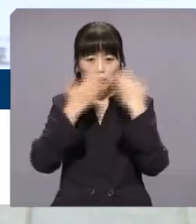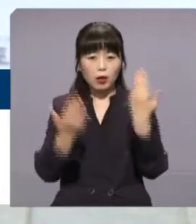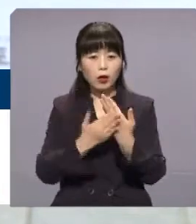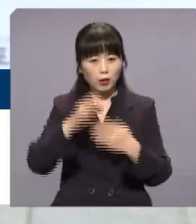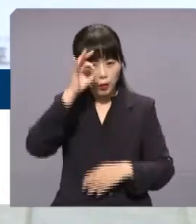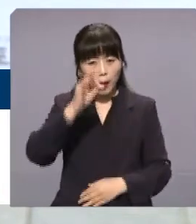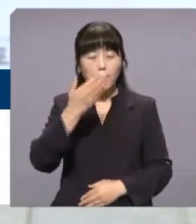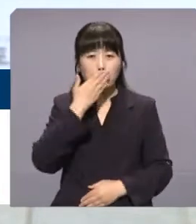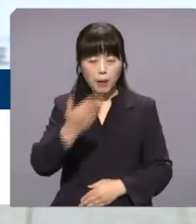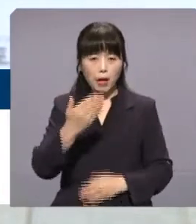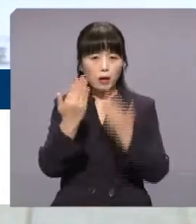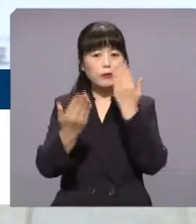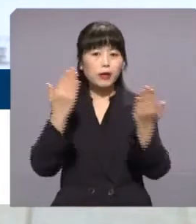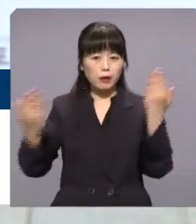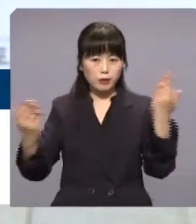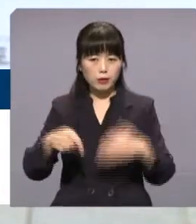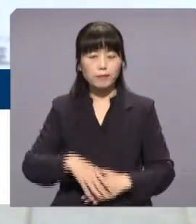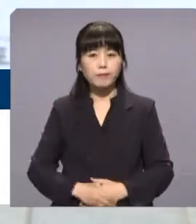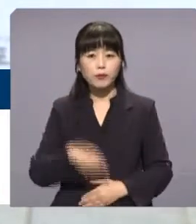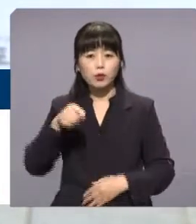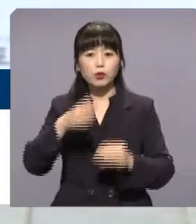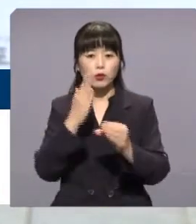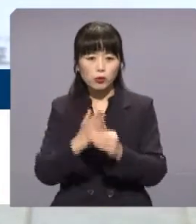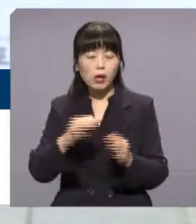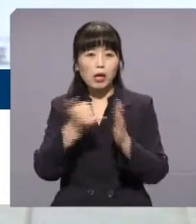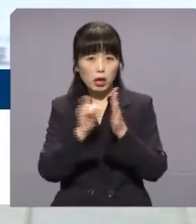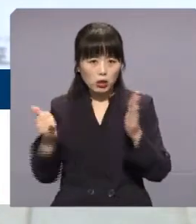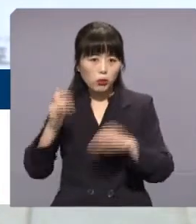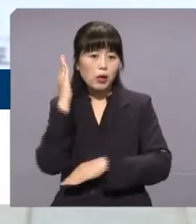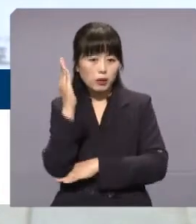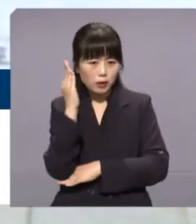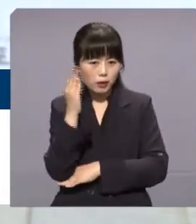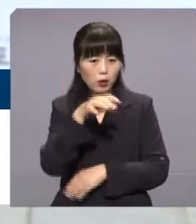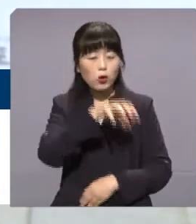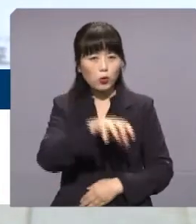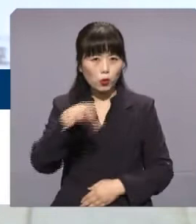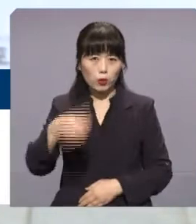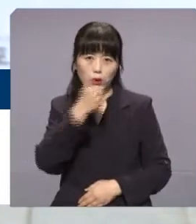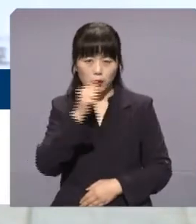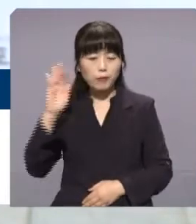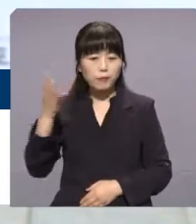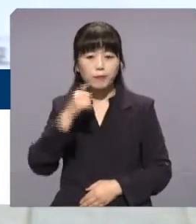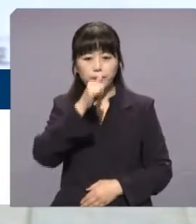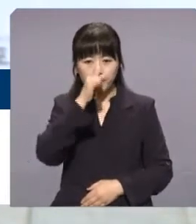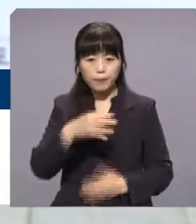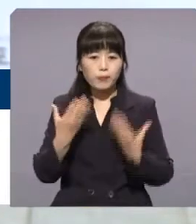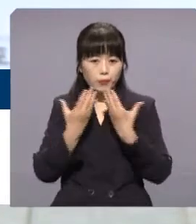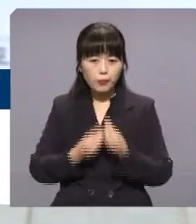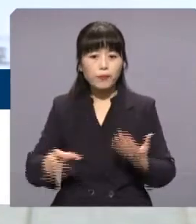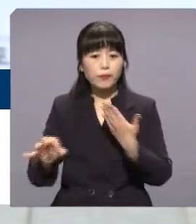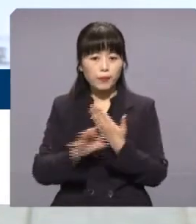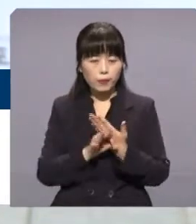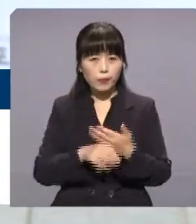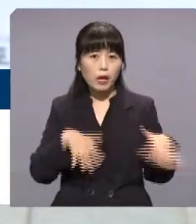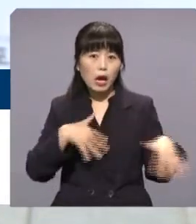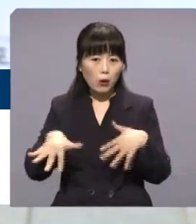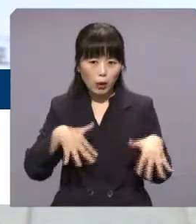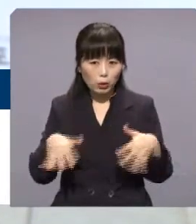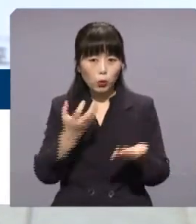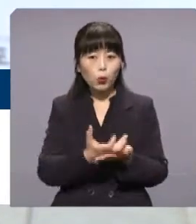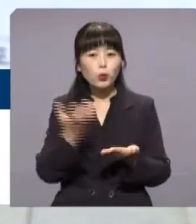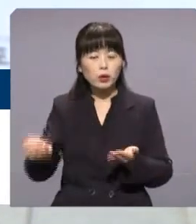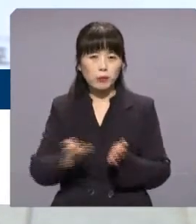조망을 할 수 있는 전시인데요. 그중에서도 가족의 이야기가 좀 곳곳에 소개가 되어 있습니다. 예를 들어서